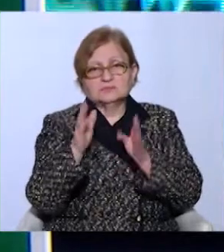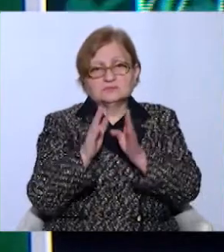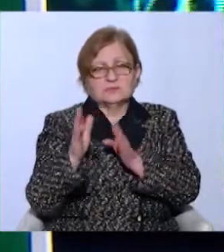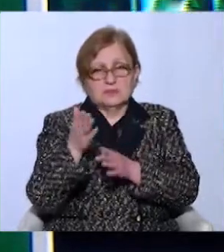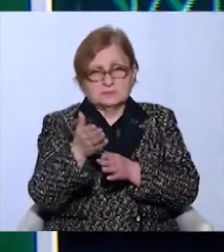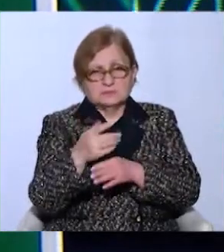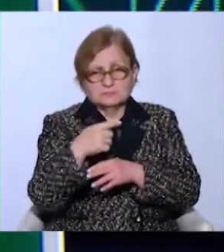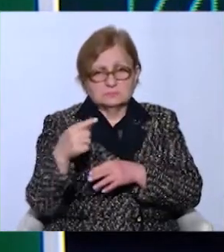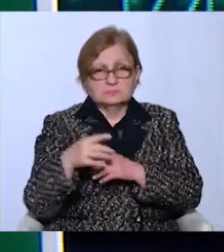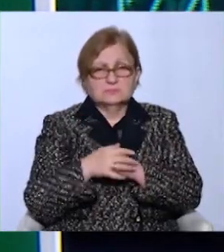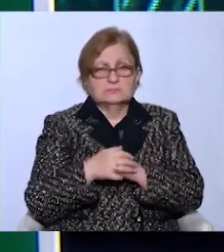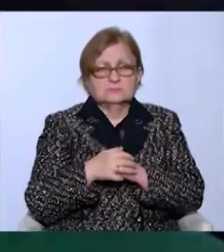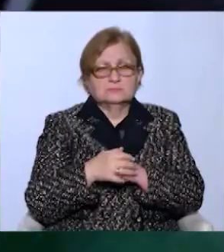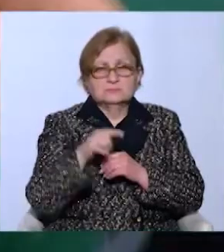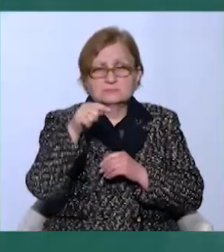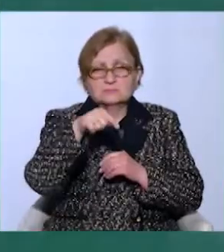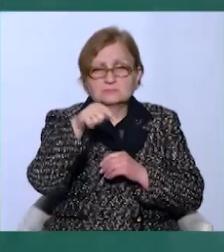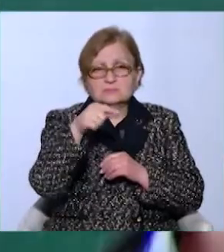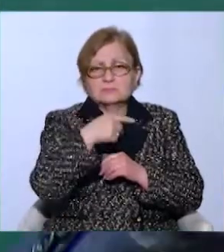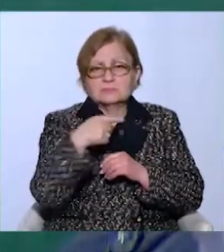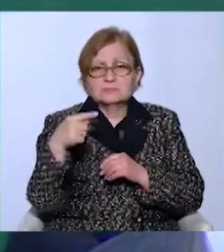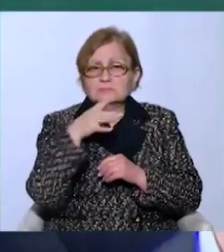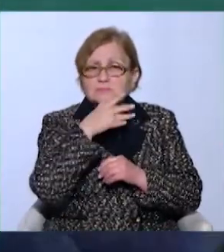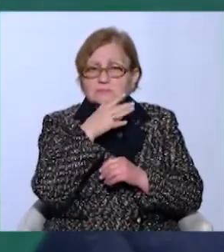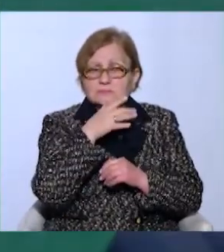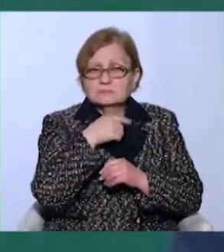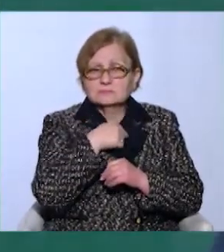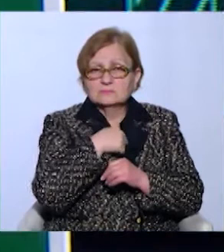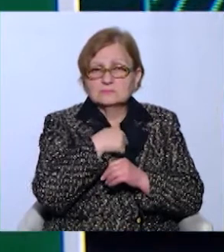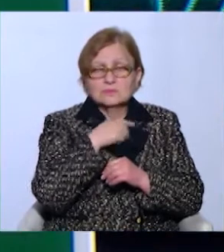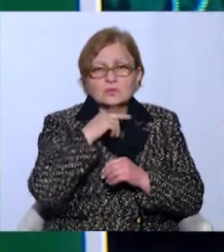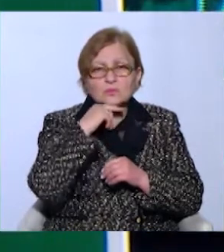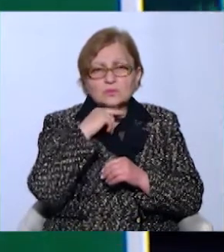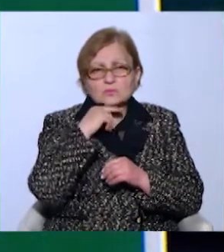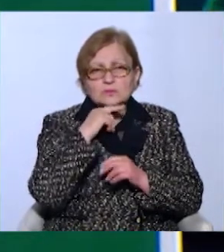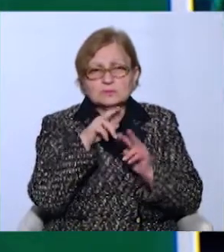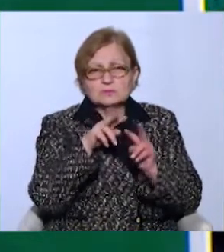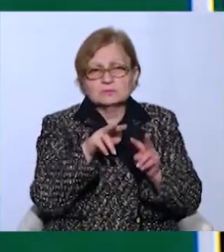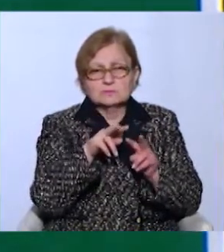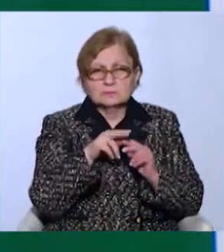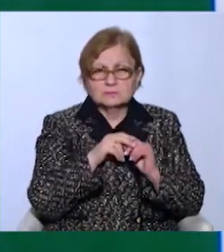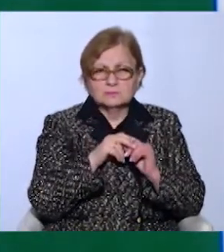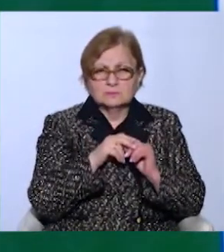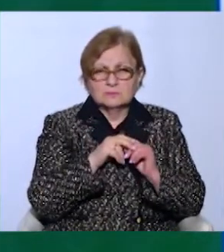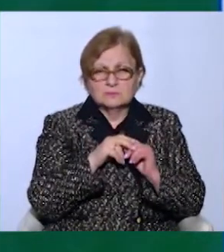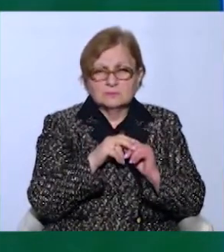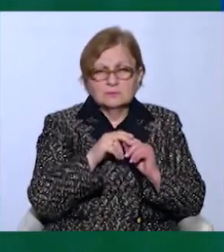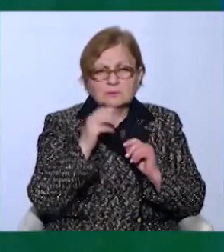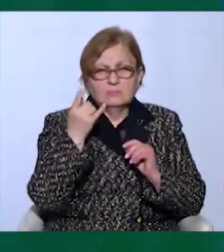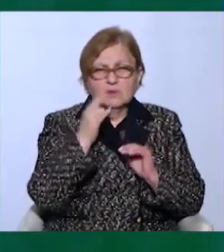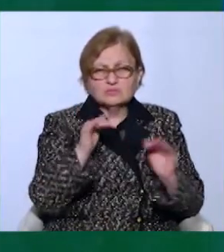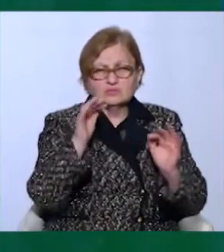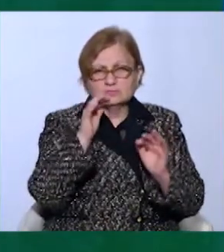წილადი აი ამ გამოკლების დროს მე მინდა ვიყოთ ძალიან ყურადღებით რაც სამწუხაროდ ხშირად